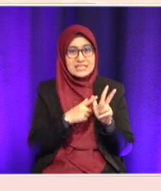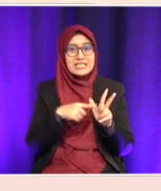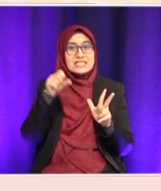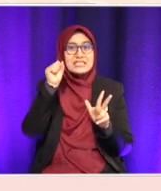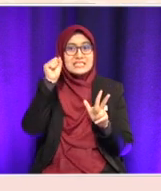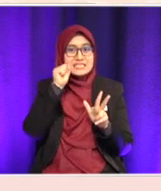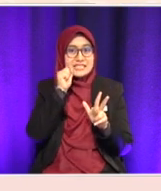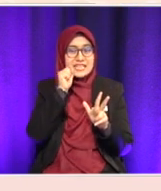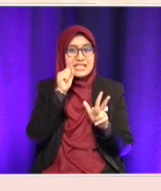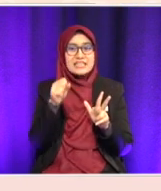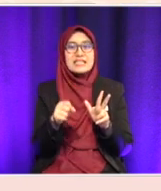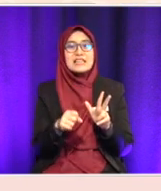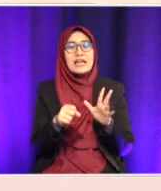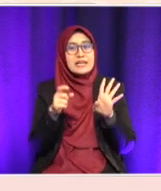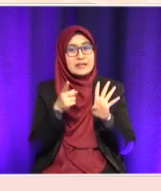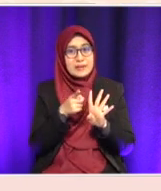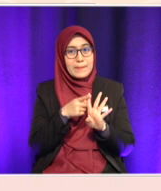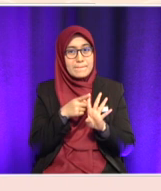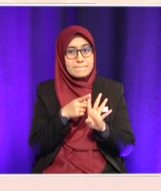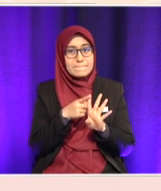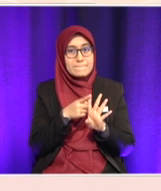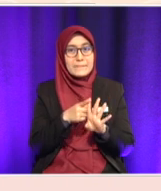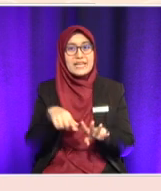Say dan murid yang keempat